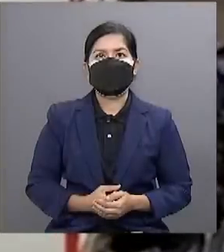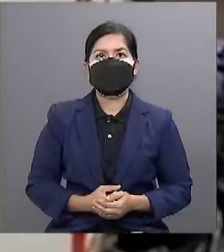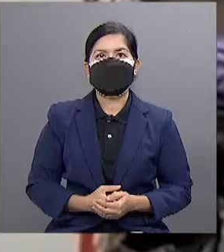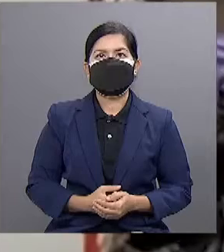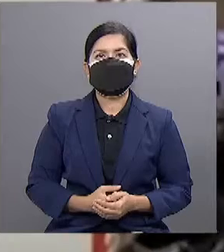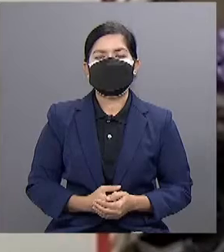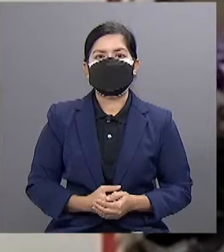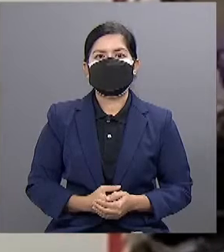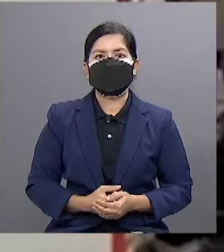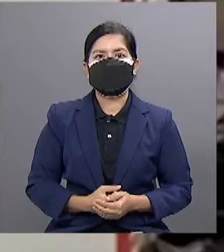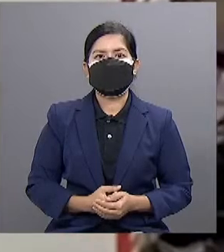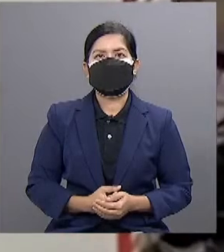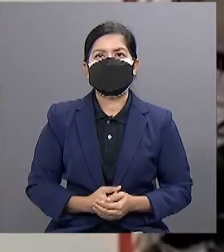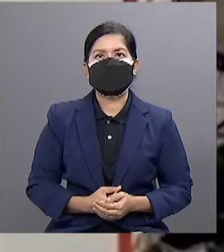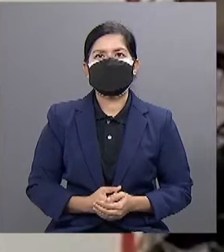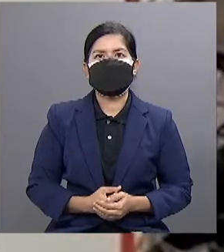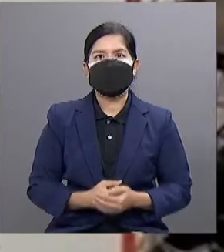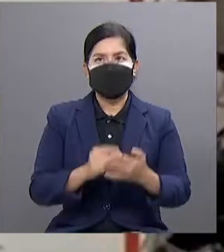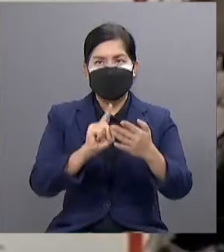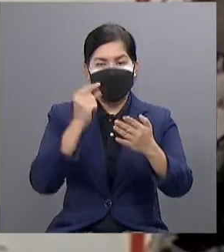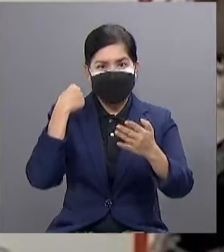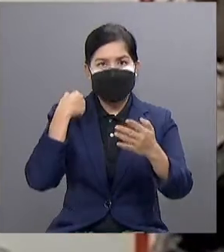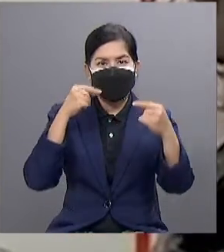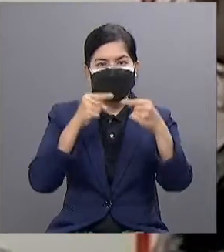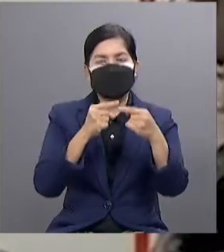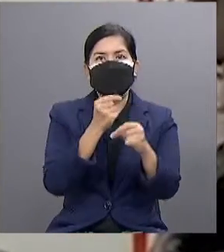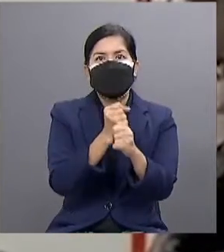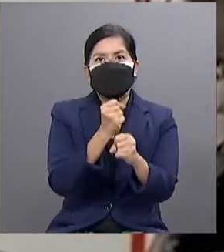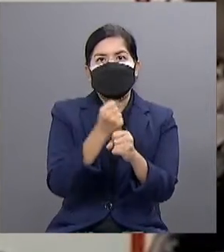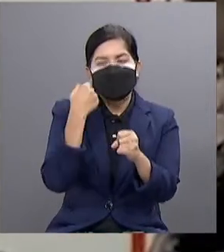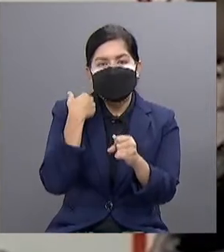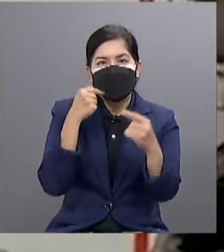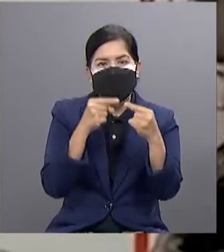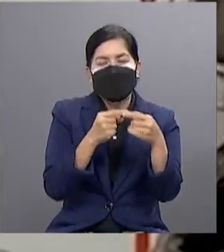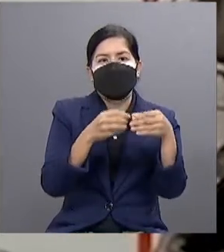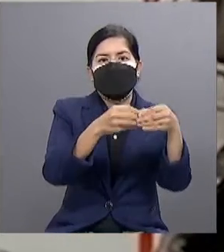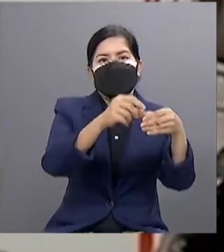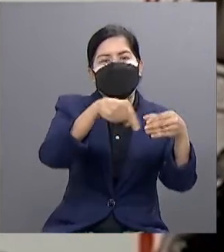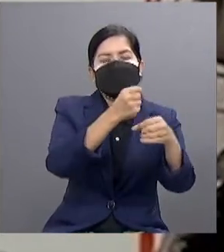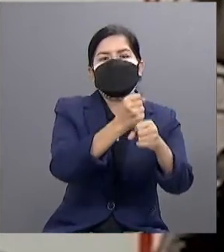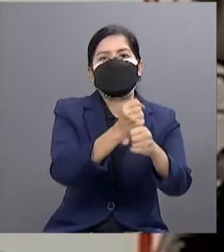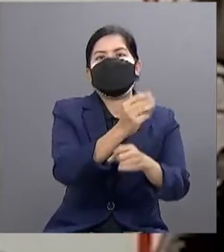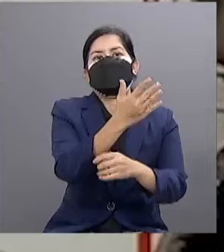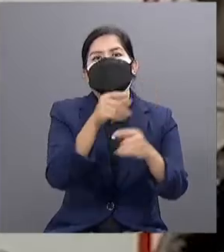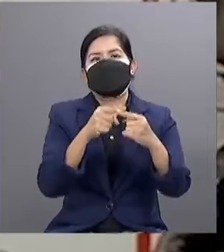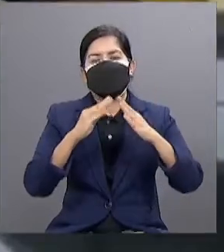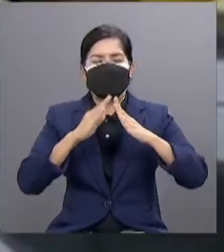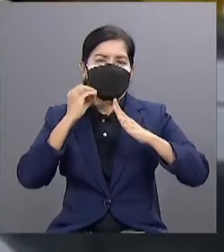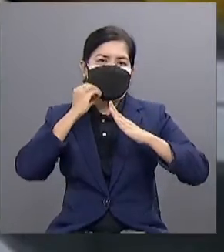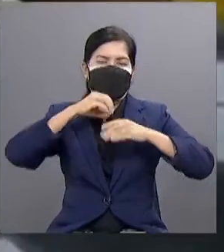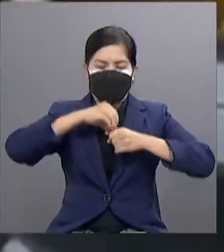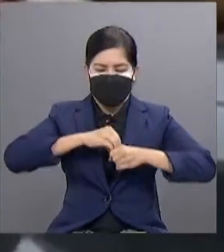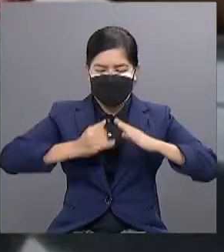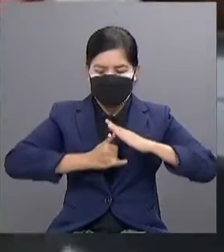ถ้าอยู่ในโรงงานอยู่ด้วยกันแสดงว่าเขาไม่ได้ไปทำงานไม่ได้ถูกอัดตัวอยู่เหมือนกันใช่ไหม